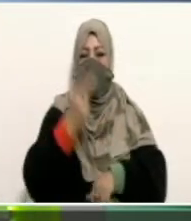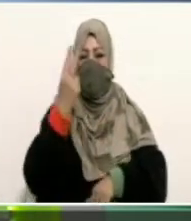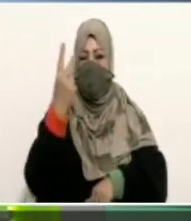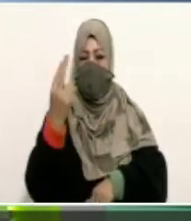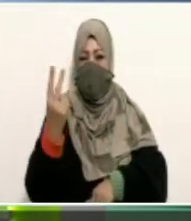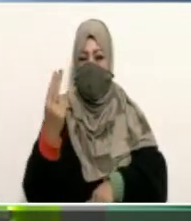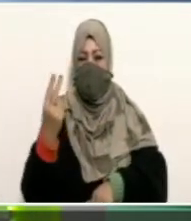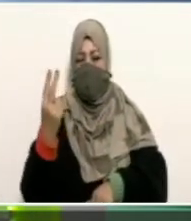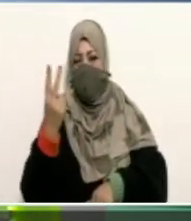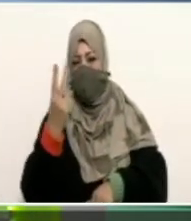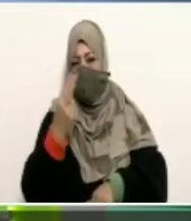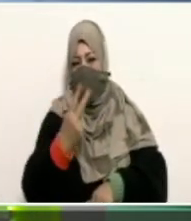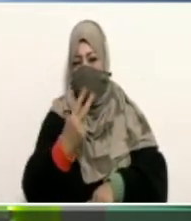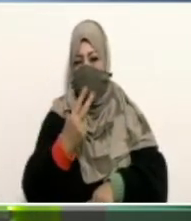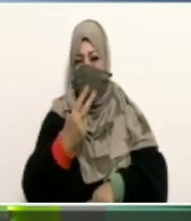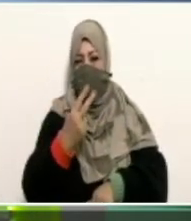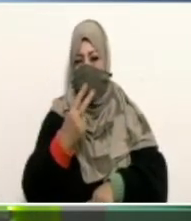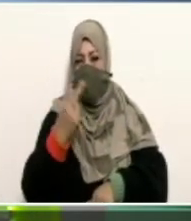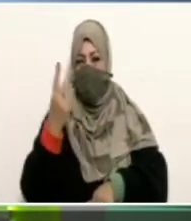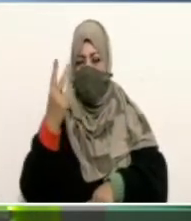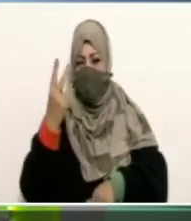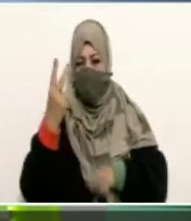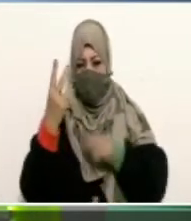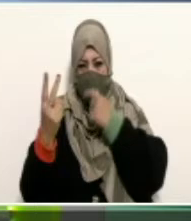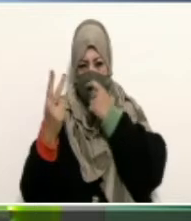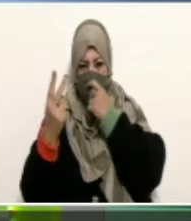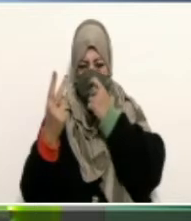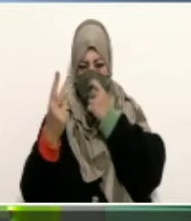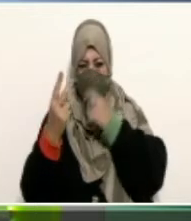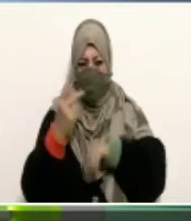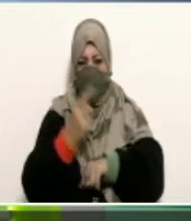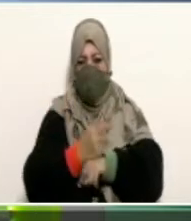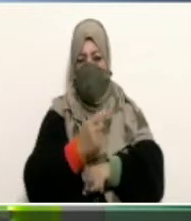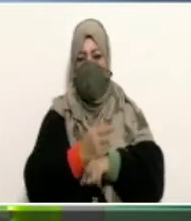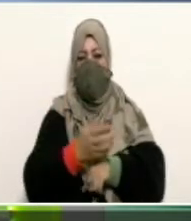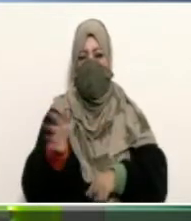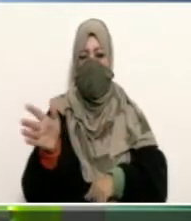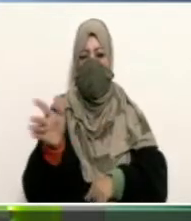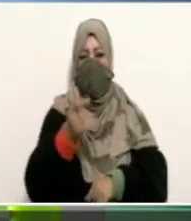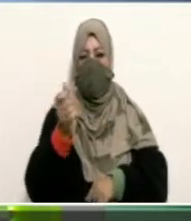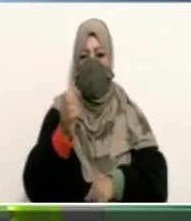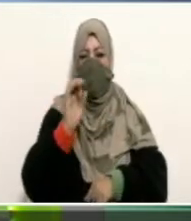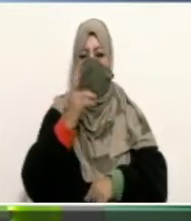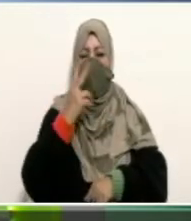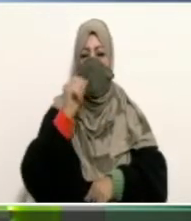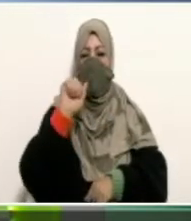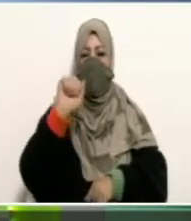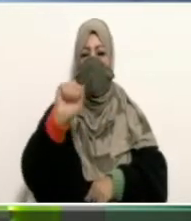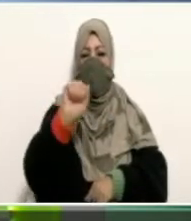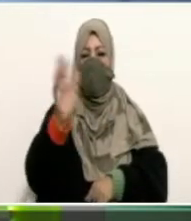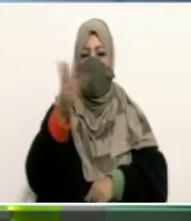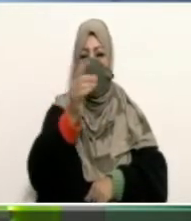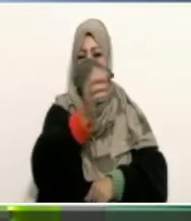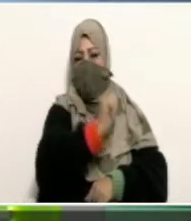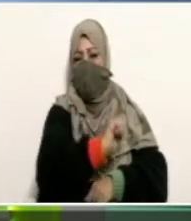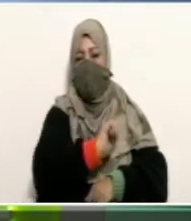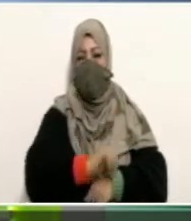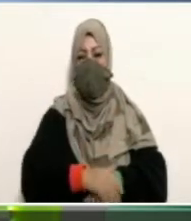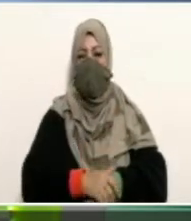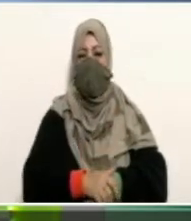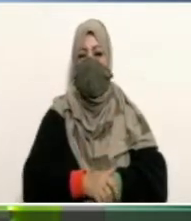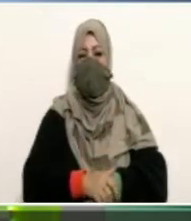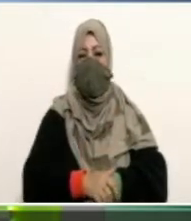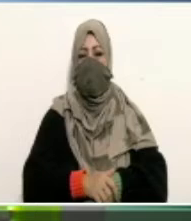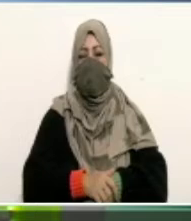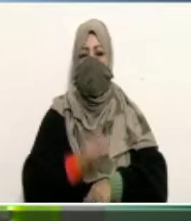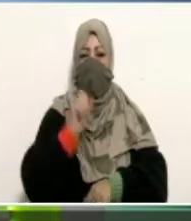لا، أشقاء الأب، اثنين أعمام أشقاء الأب. إيه، واضح السؤال؟ يعني ترك أمه